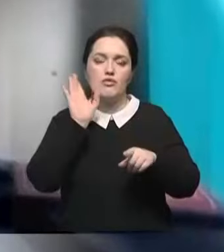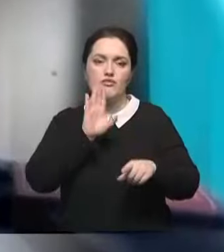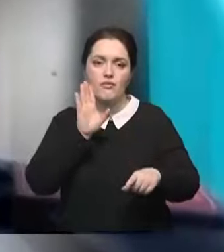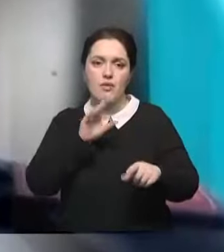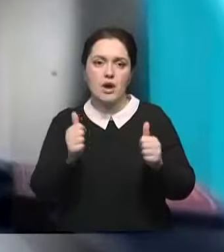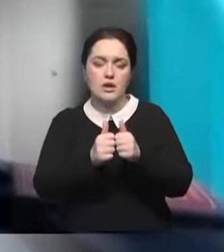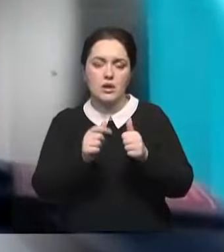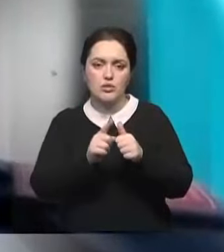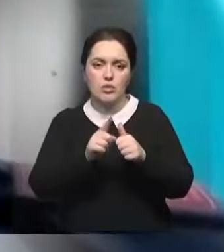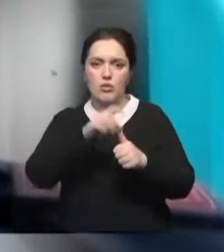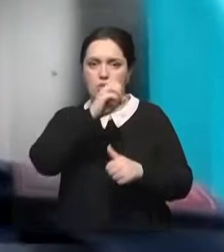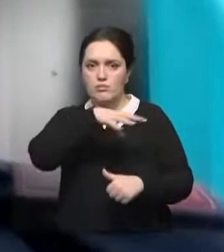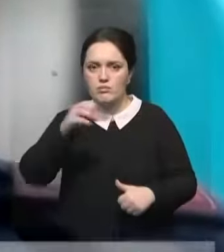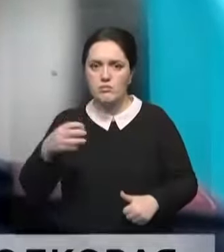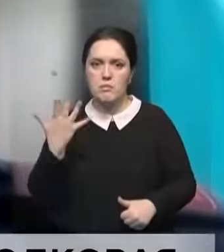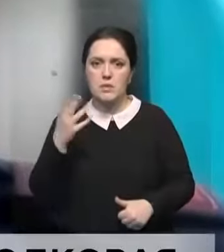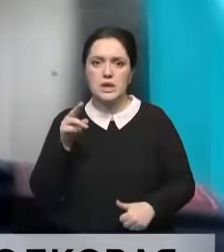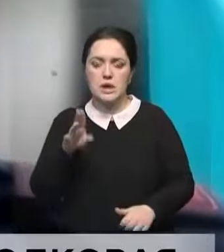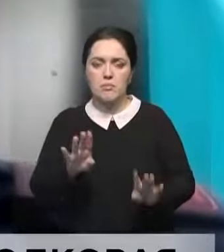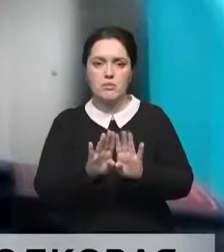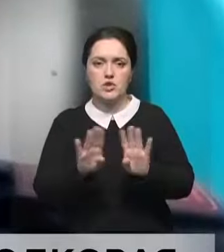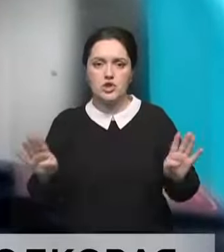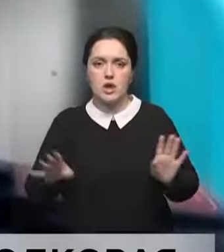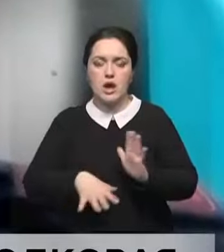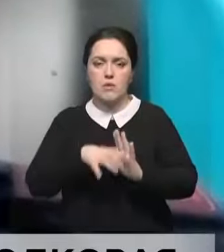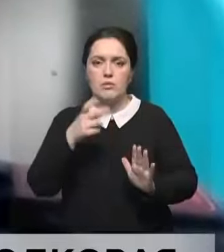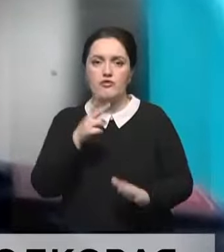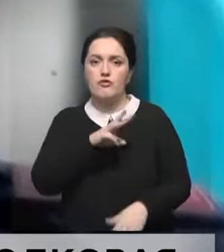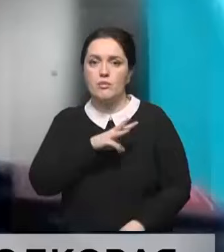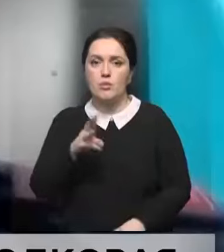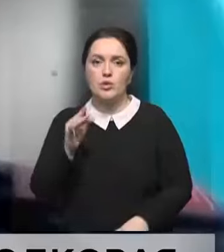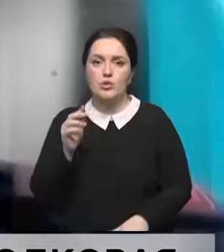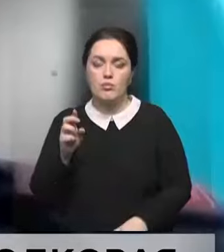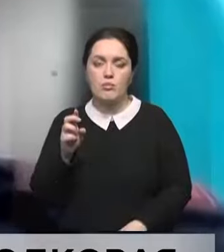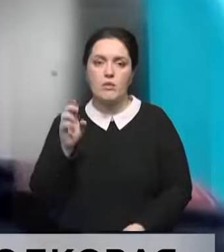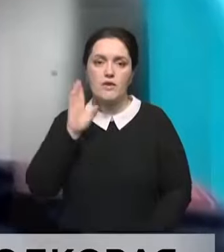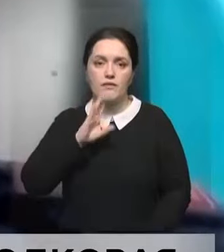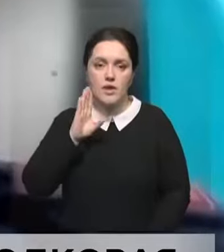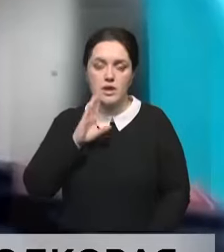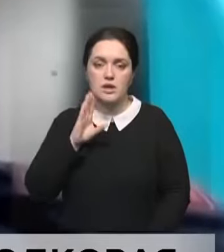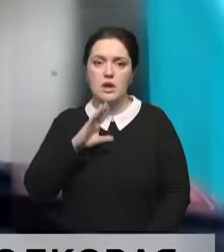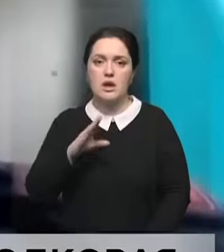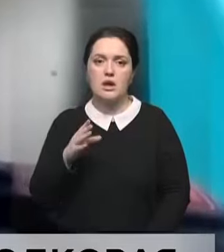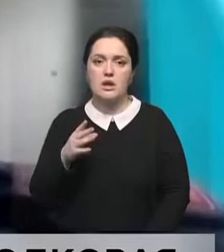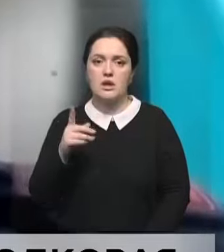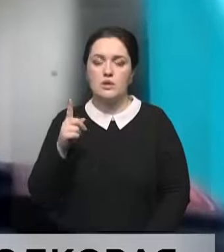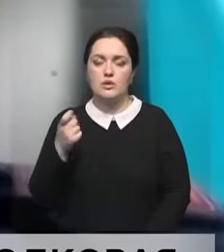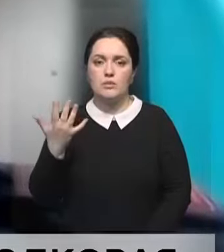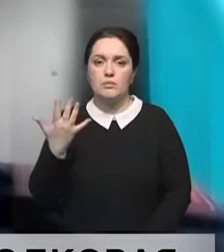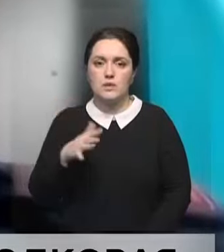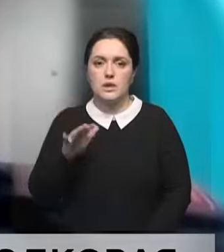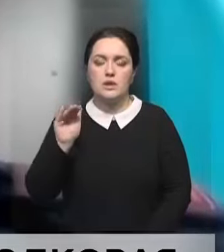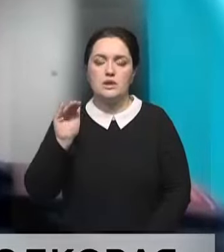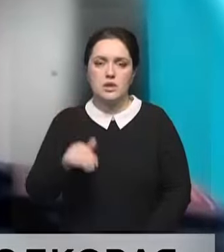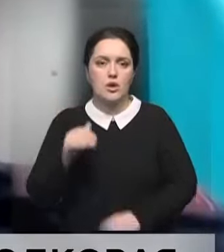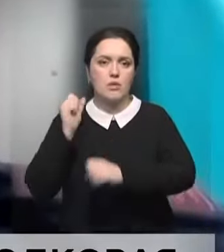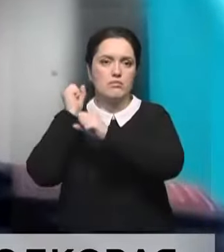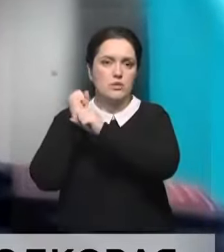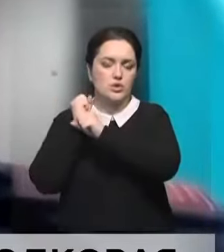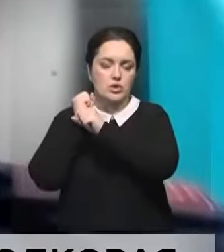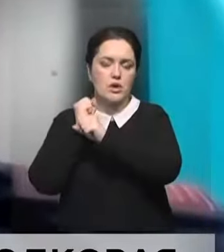объектов, 5 километров защитных дамб, откачано более 2 миллионов кубов воды, уложено более 150 тысяч мешкотары с